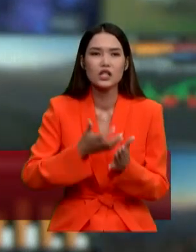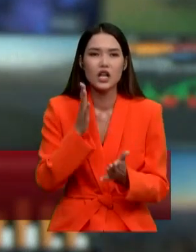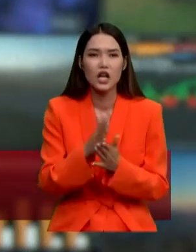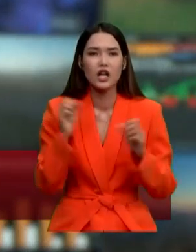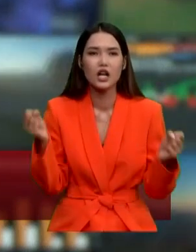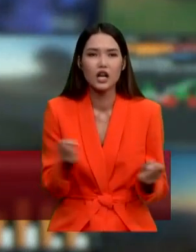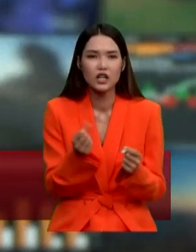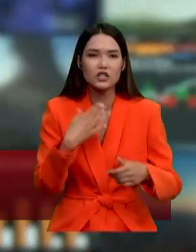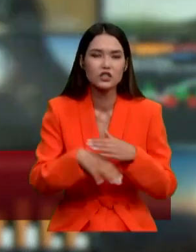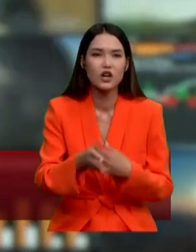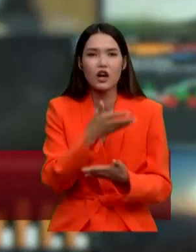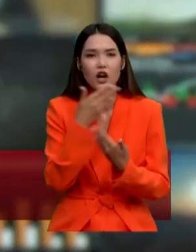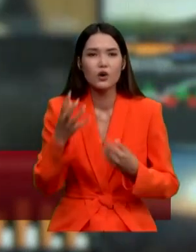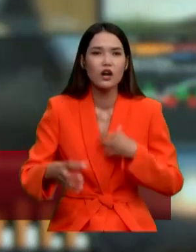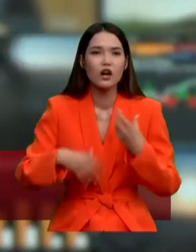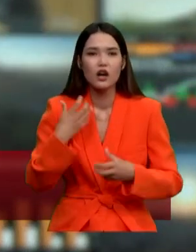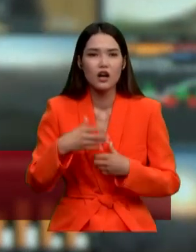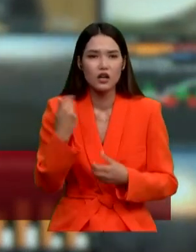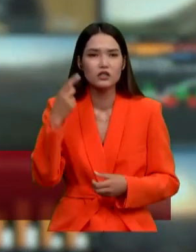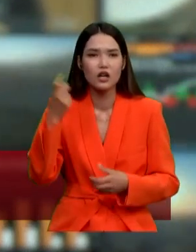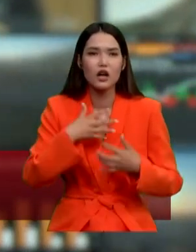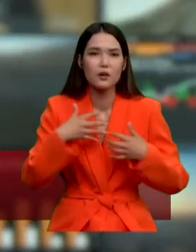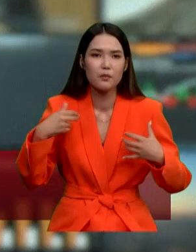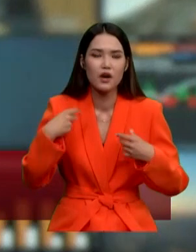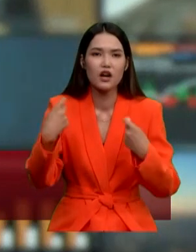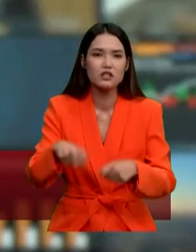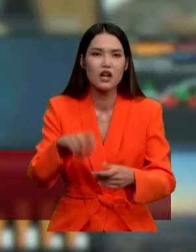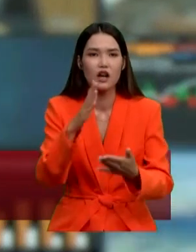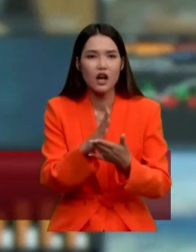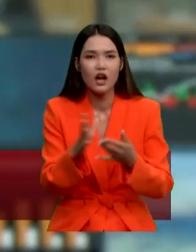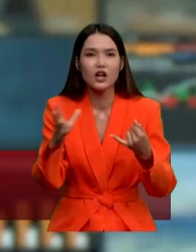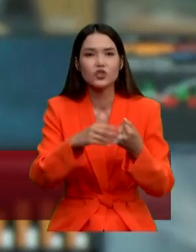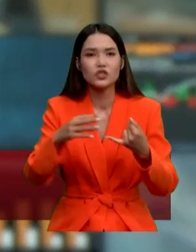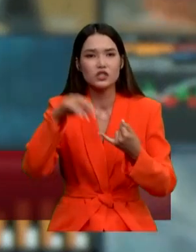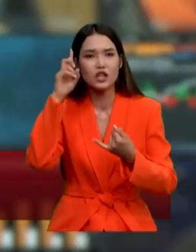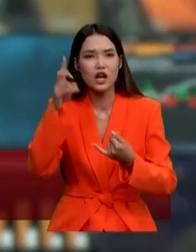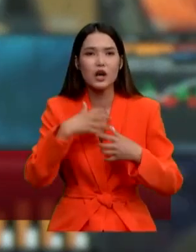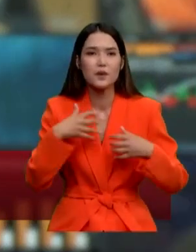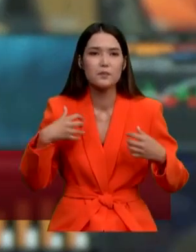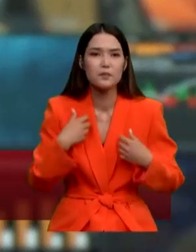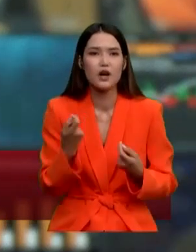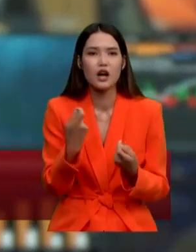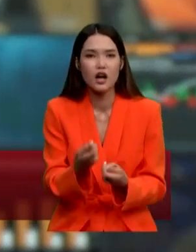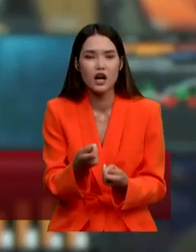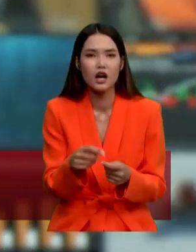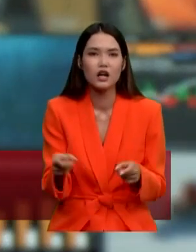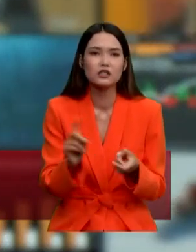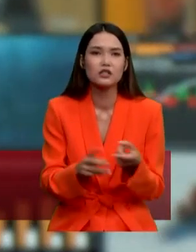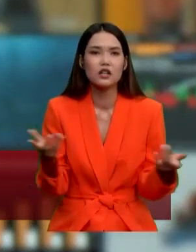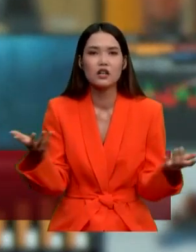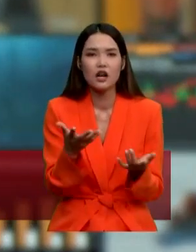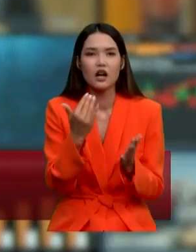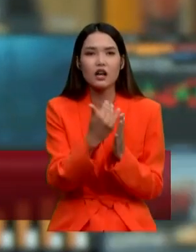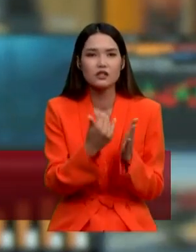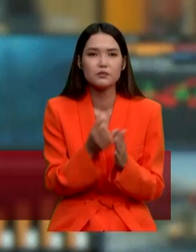Қыстан шықпай қаламыз ба деп қауіптенген шаруалар малдарын сатып жатыр. Ал жергілікті билік мал азығын әзірлеу бойынша қандай да бір